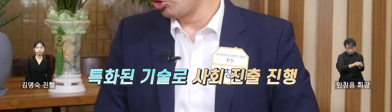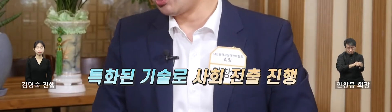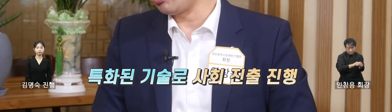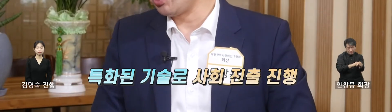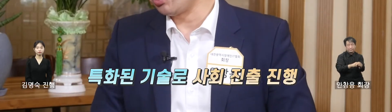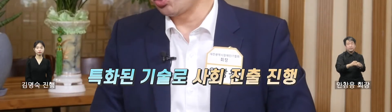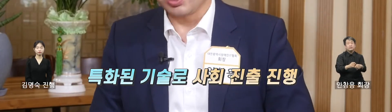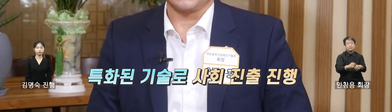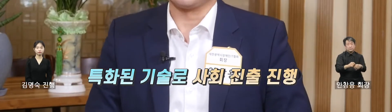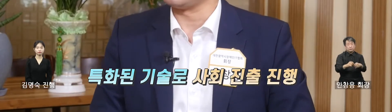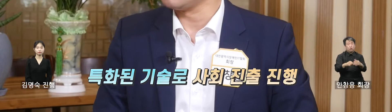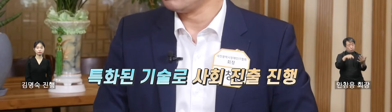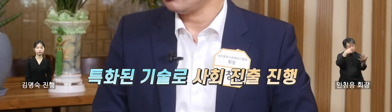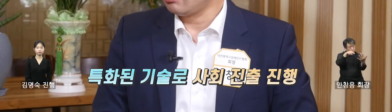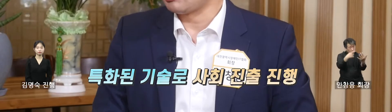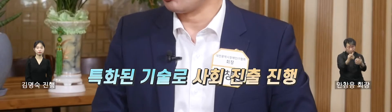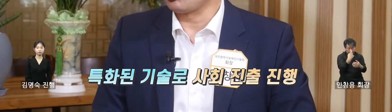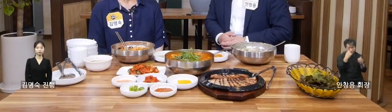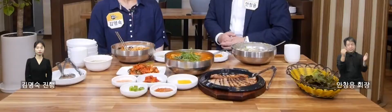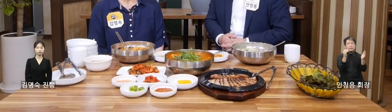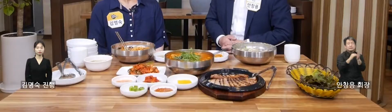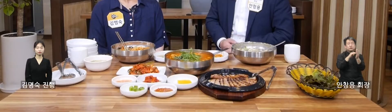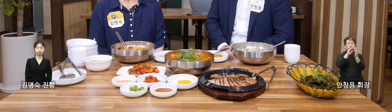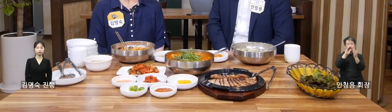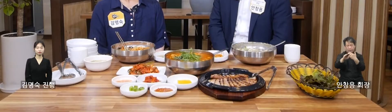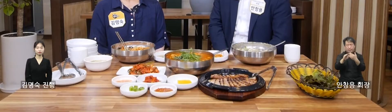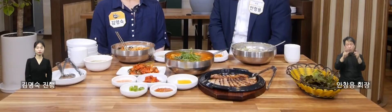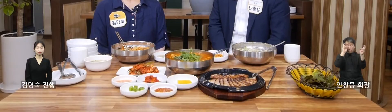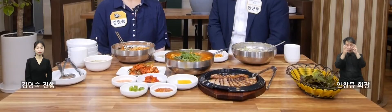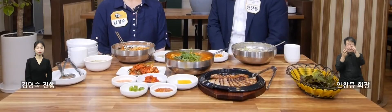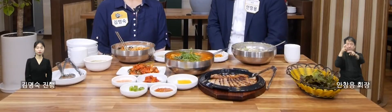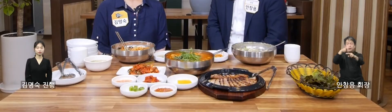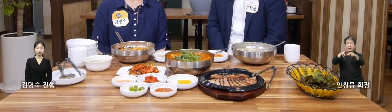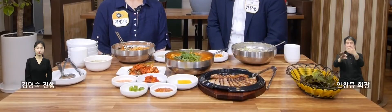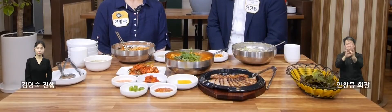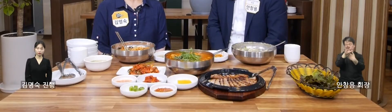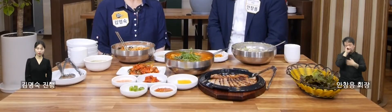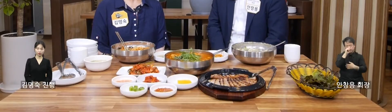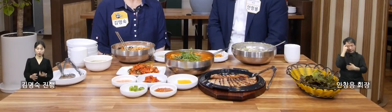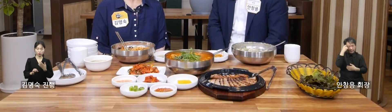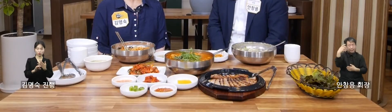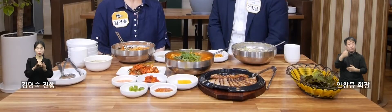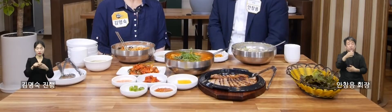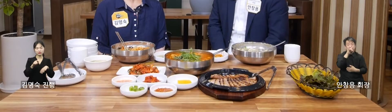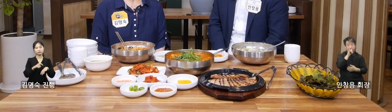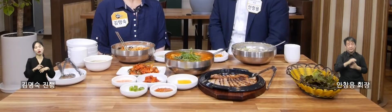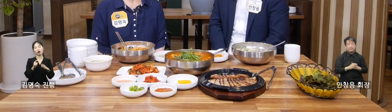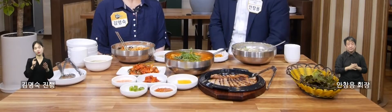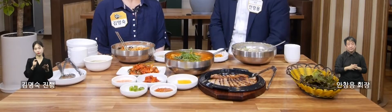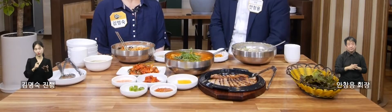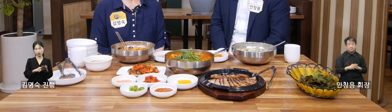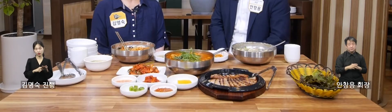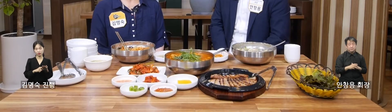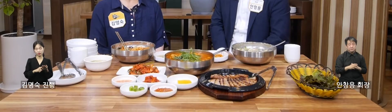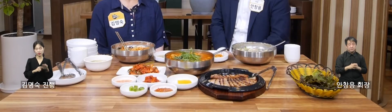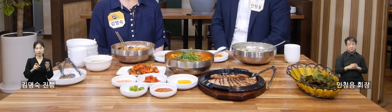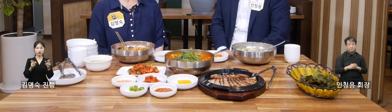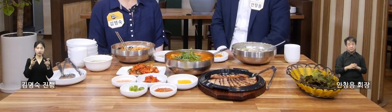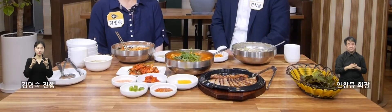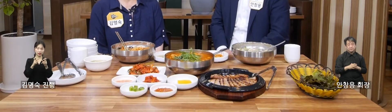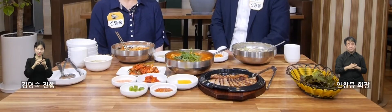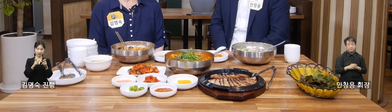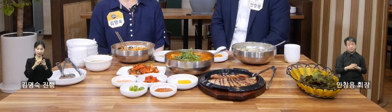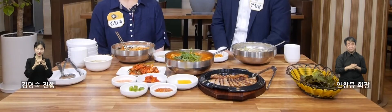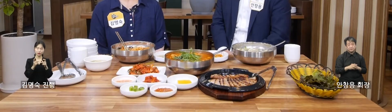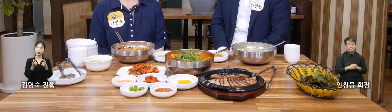이렇게 진출했으면 좋겠다는 그 마음으로 준비하고 있습니다. 근데 그 마음이야 다 예. 우리 장애인